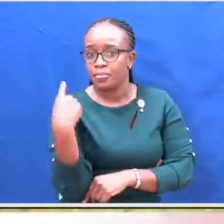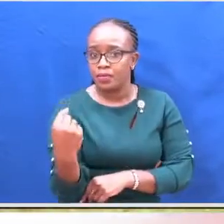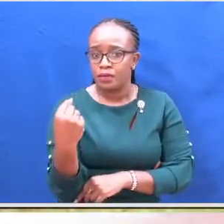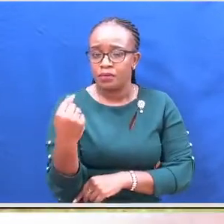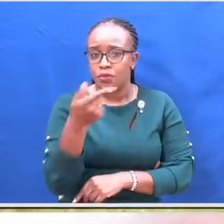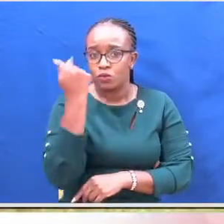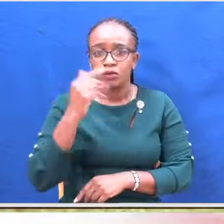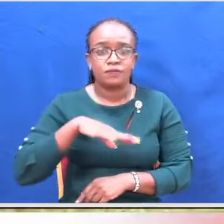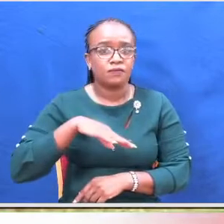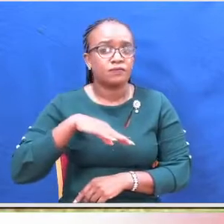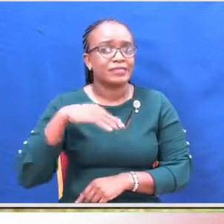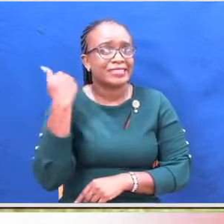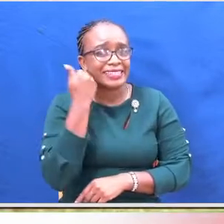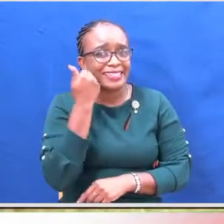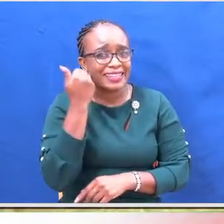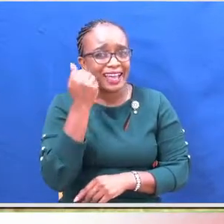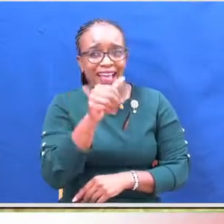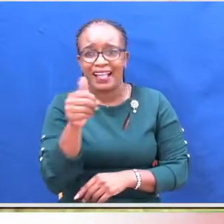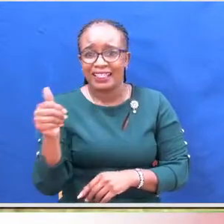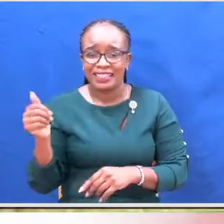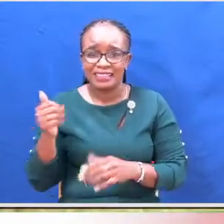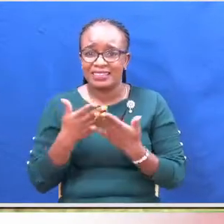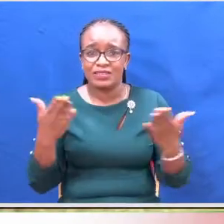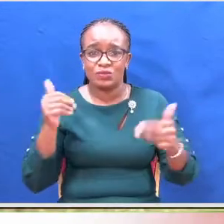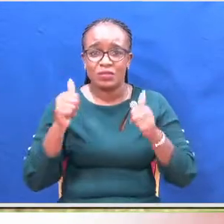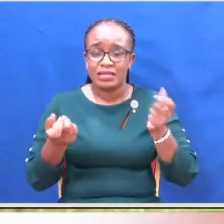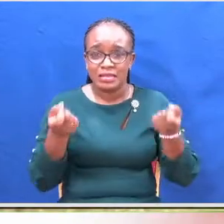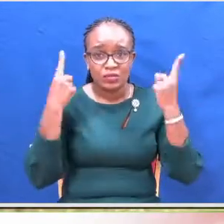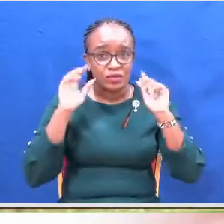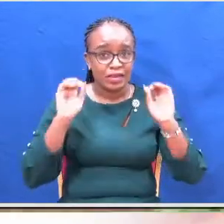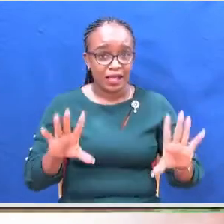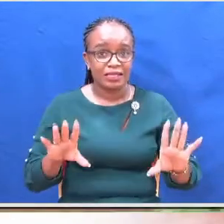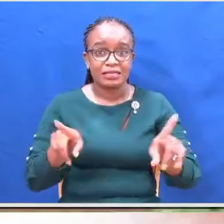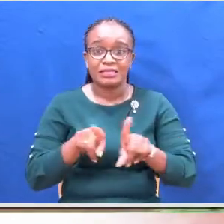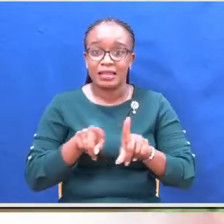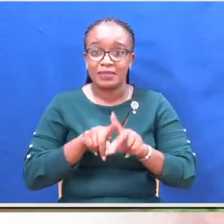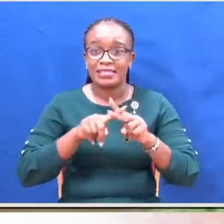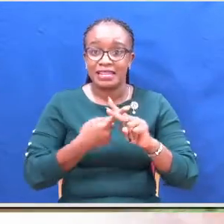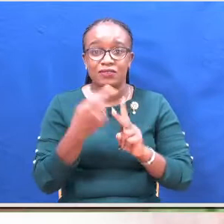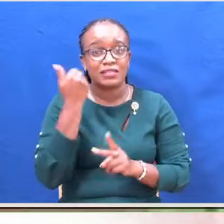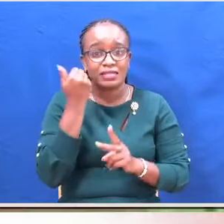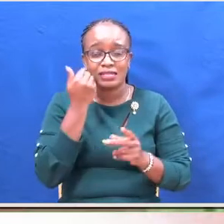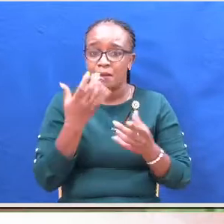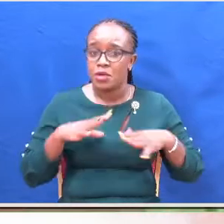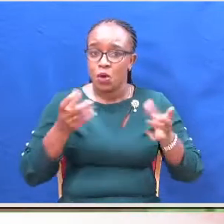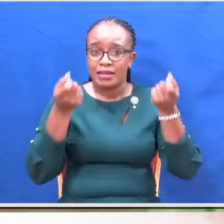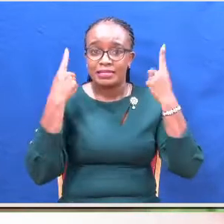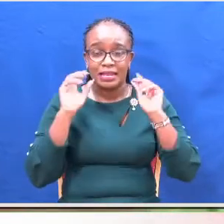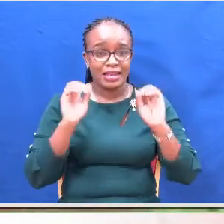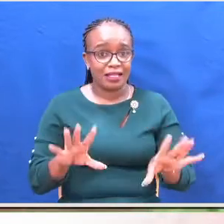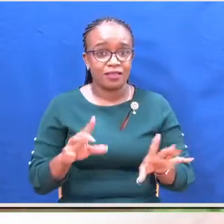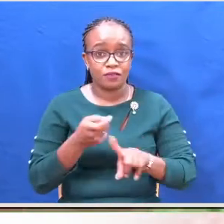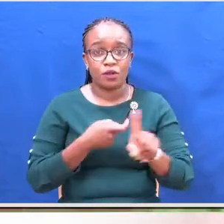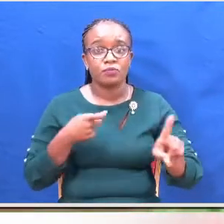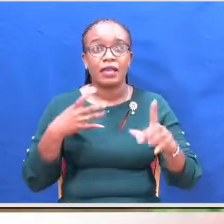yasiyoeleweka na ambayo hadi sasa chanzo chake hakijabainika na wahudumu wa afya. Hakuniambia tuna kimya zimeandikia sasa